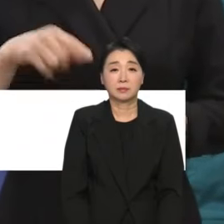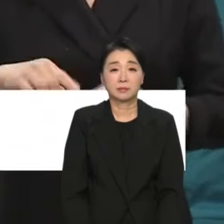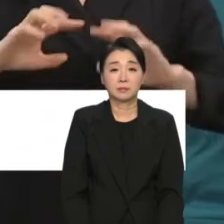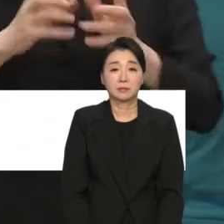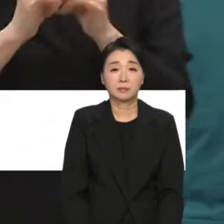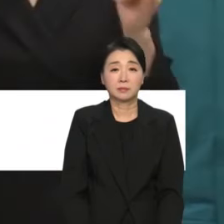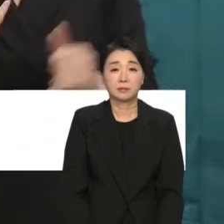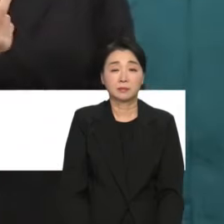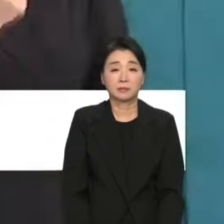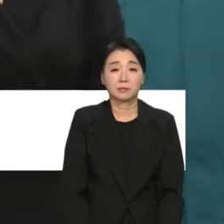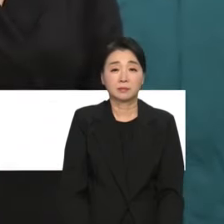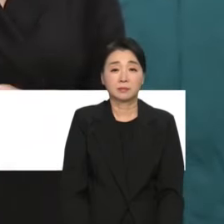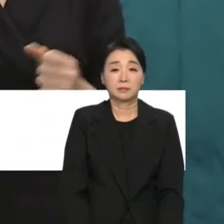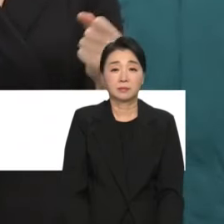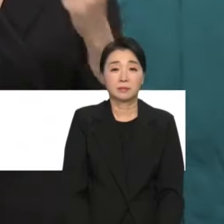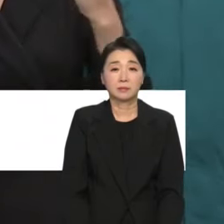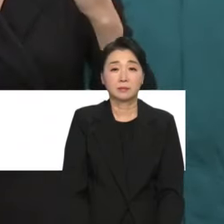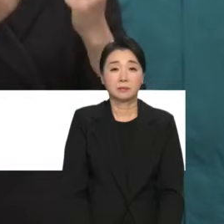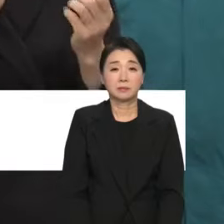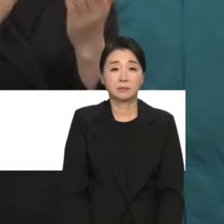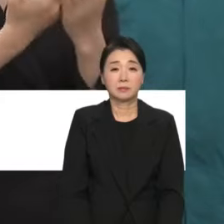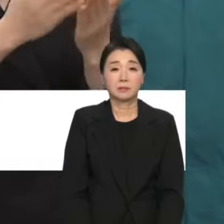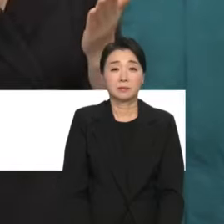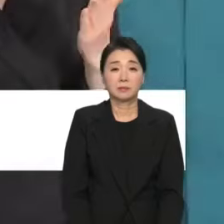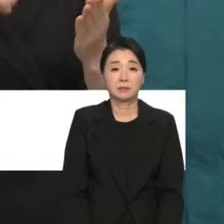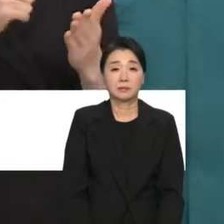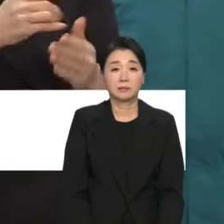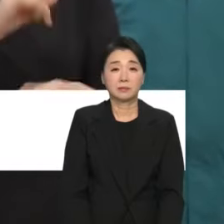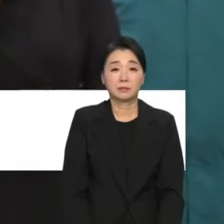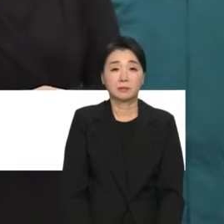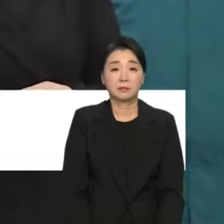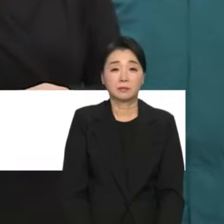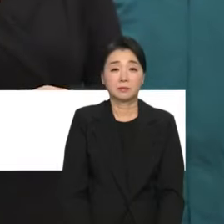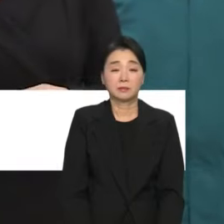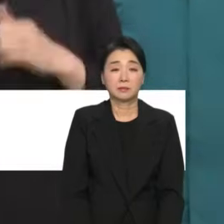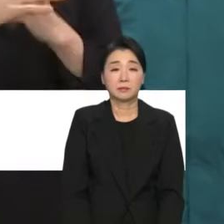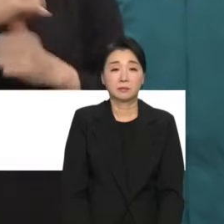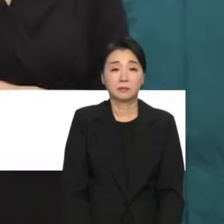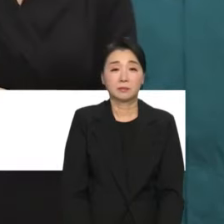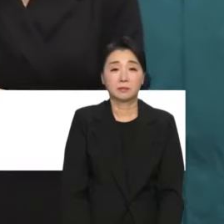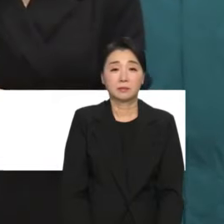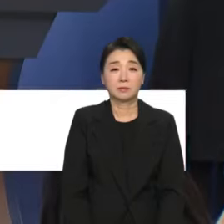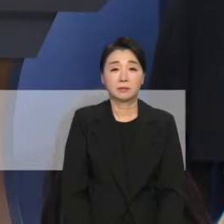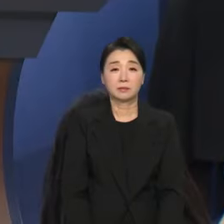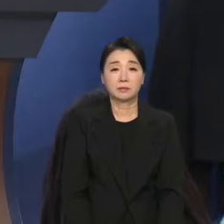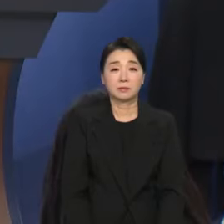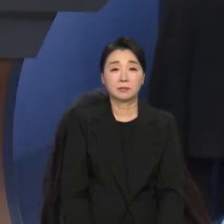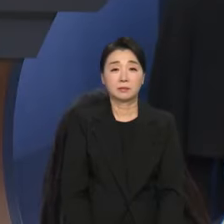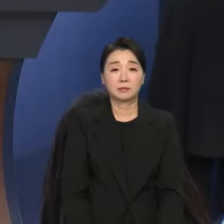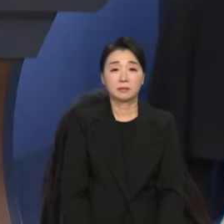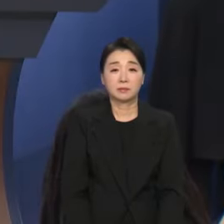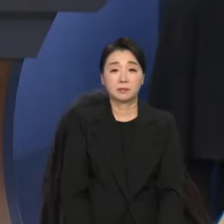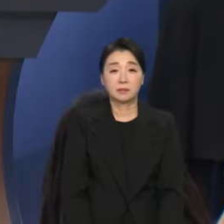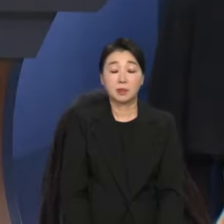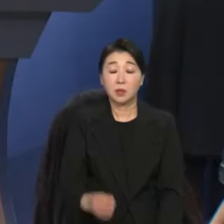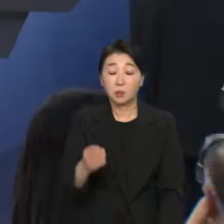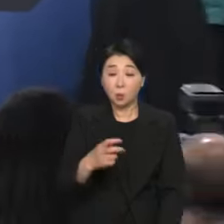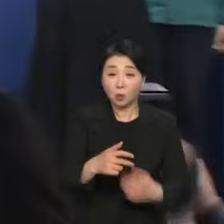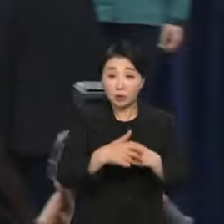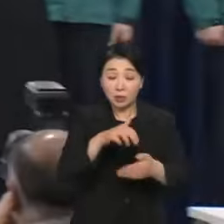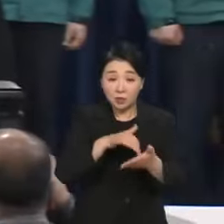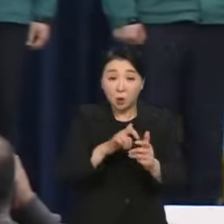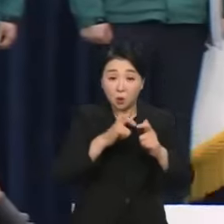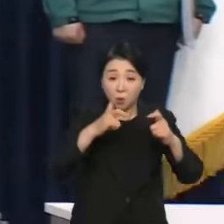국민의 생명과 건강을 볼모로 삼는 있어서는 안 되는 일입니다. 그러면서 의대